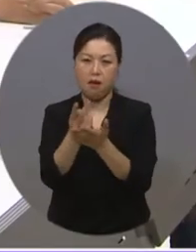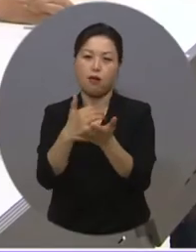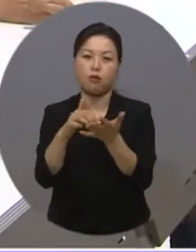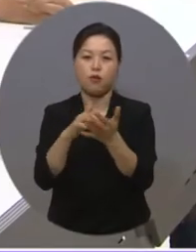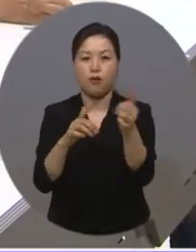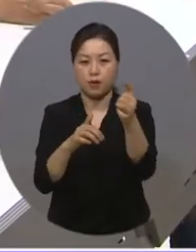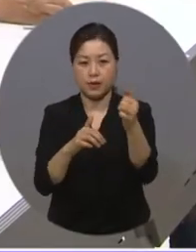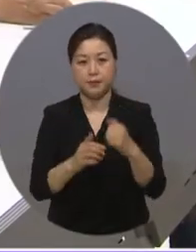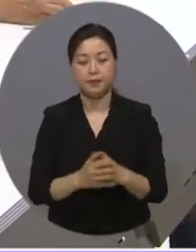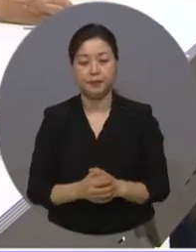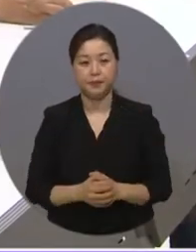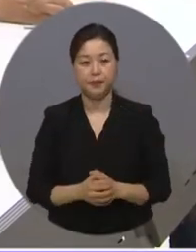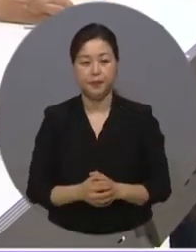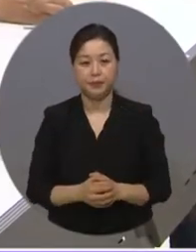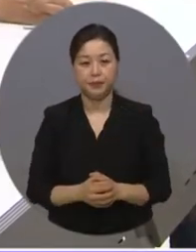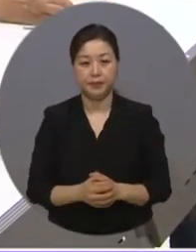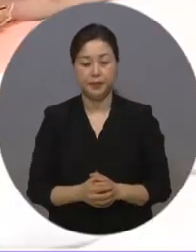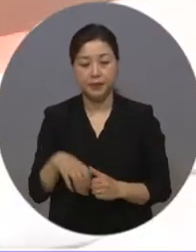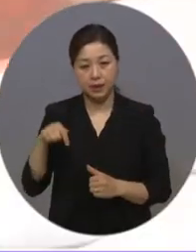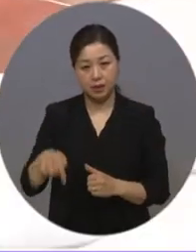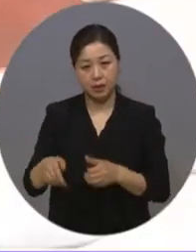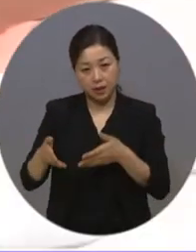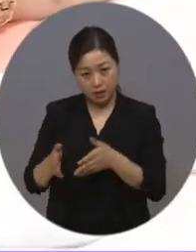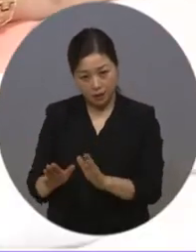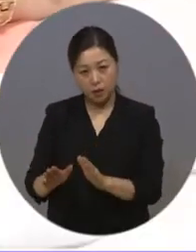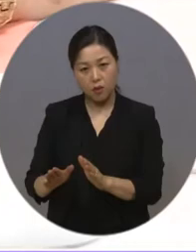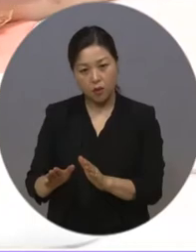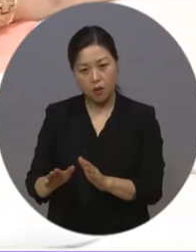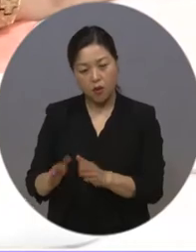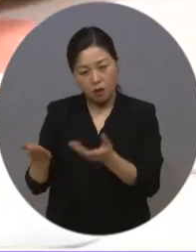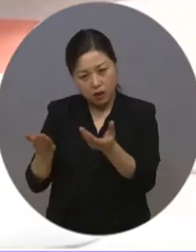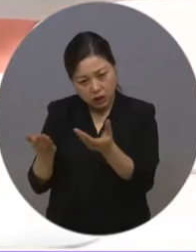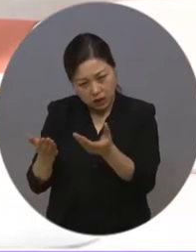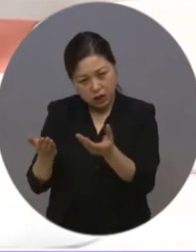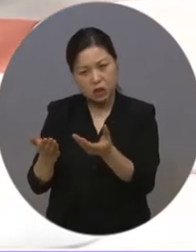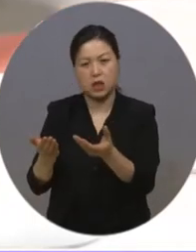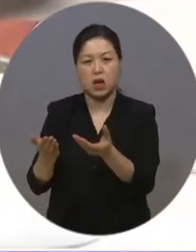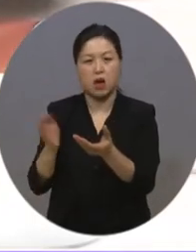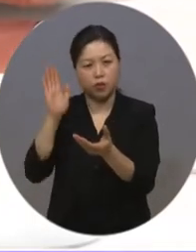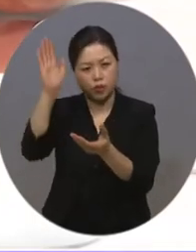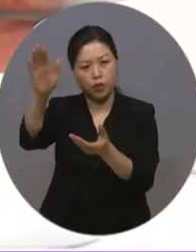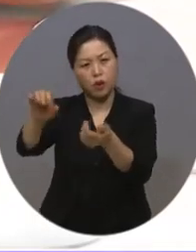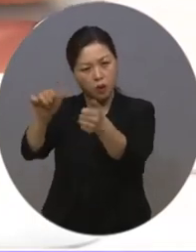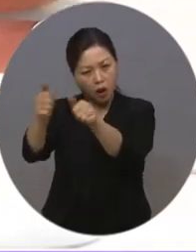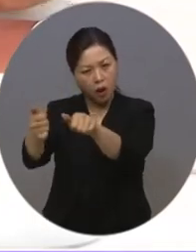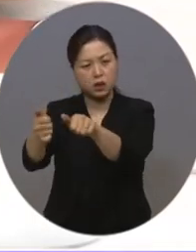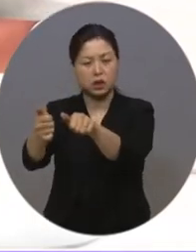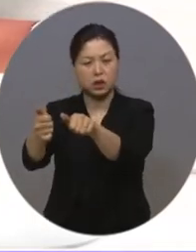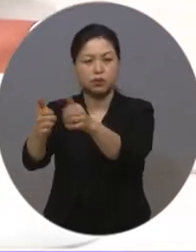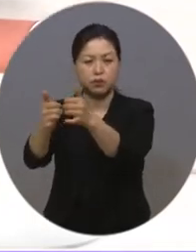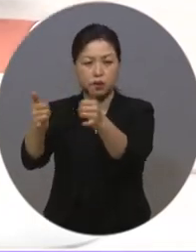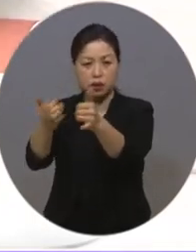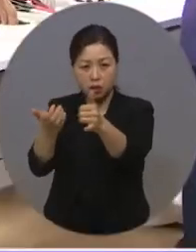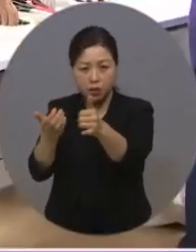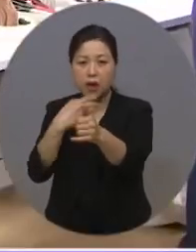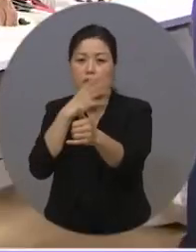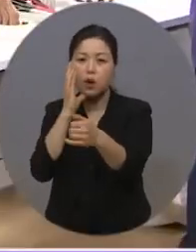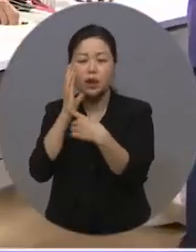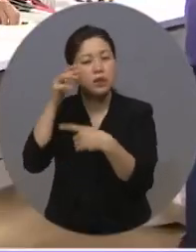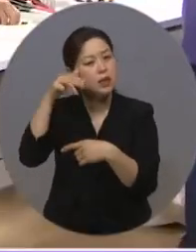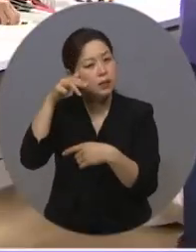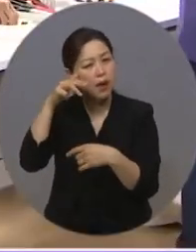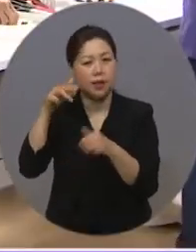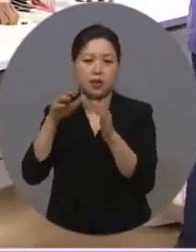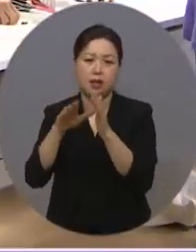지역에서 태어나 하시고 저희 지역에서 일하다가 돌아가신 분들이 어 나이들어서 치매가 왔을 때